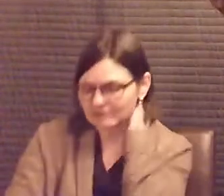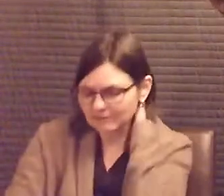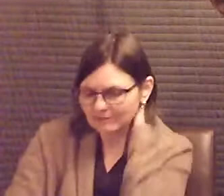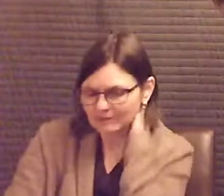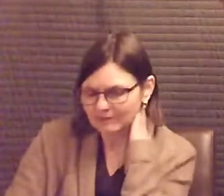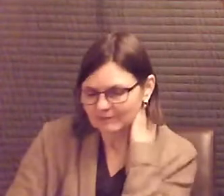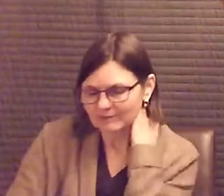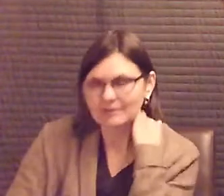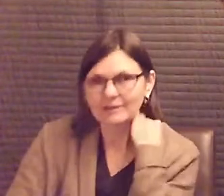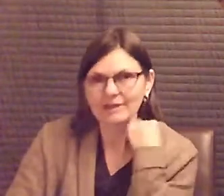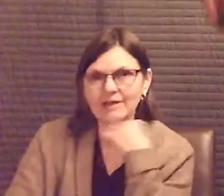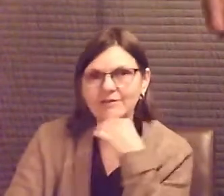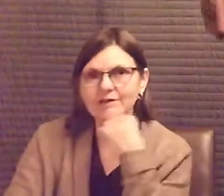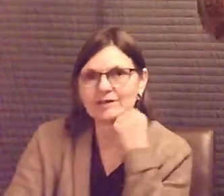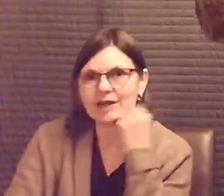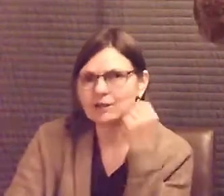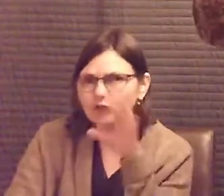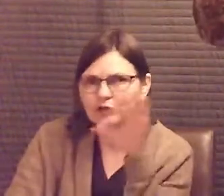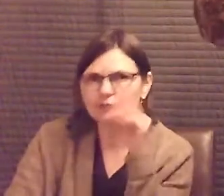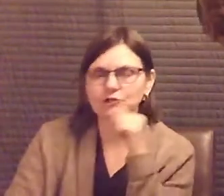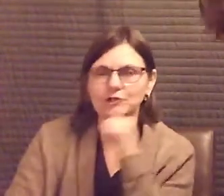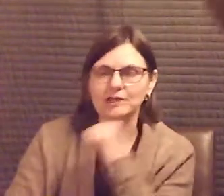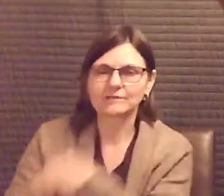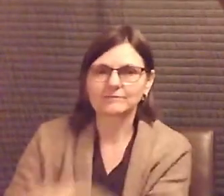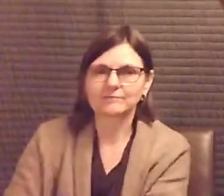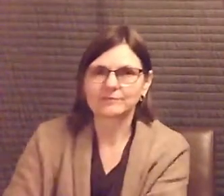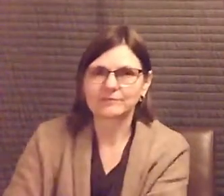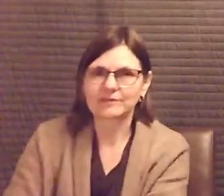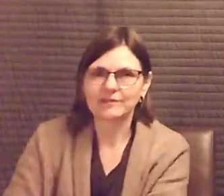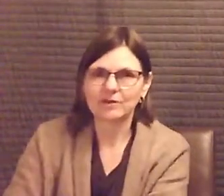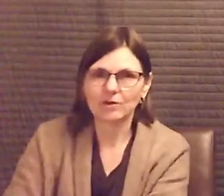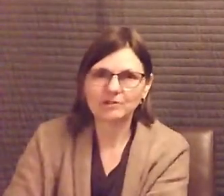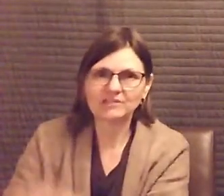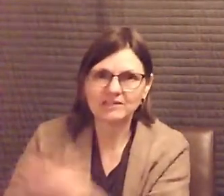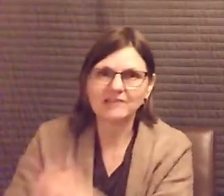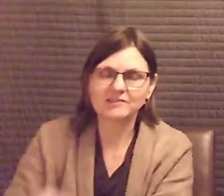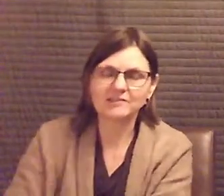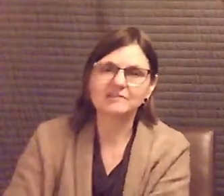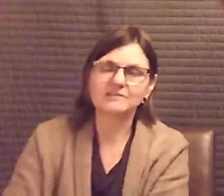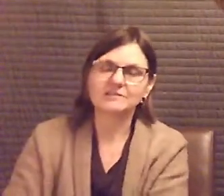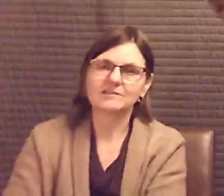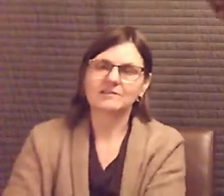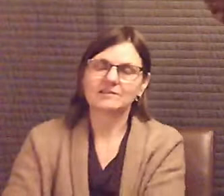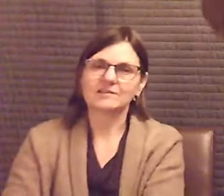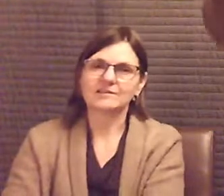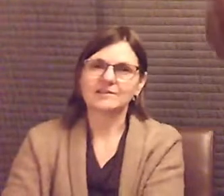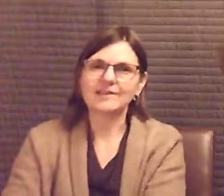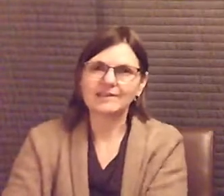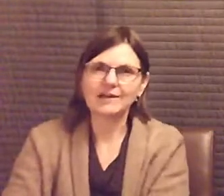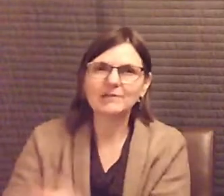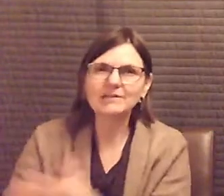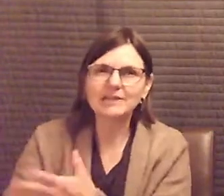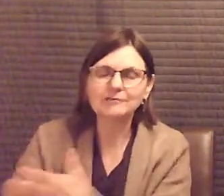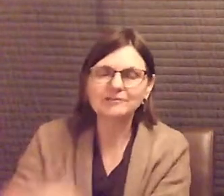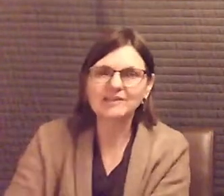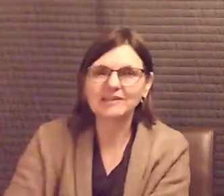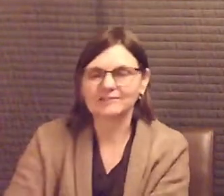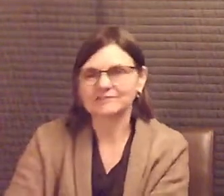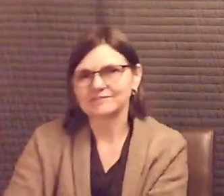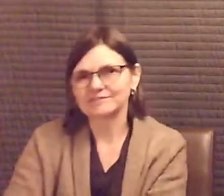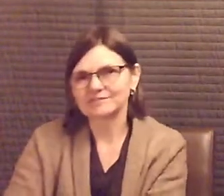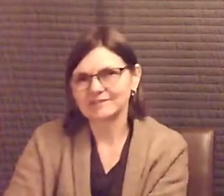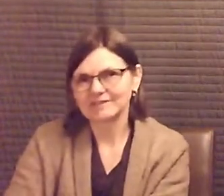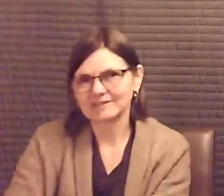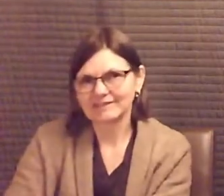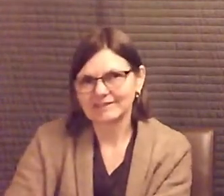of russia en als jullie verdriet en searches omdat je jezus die maaike wey ben te voorkomen identificeren